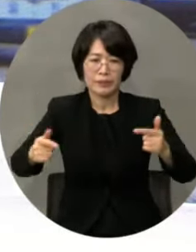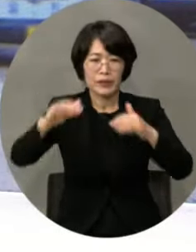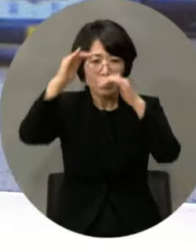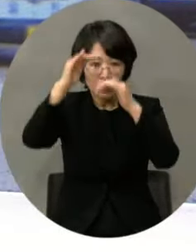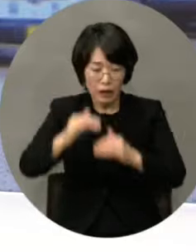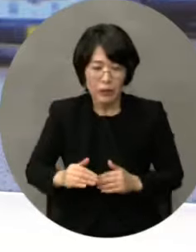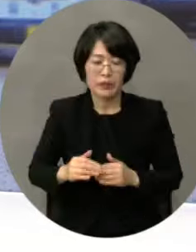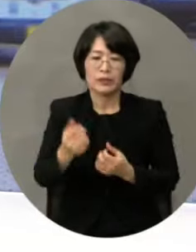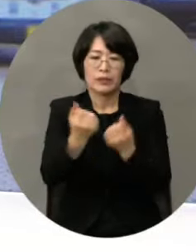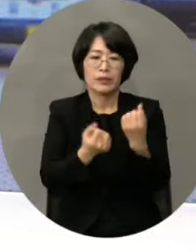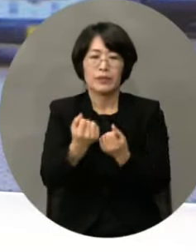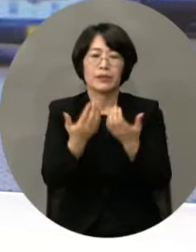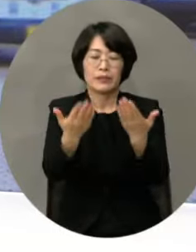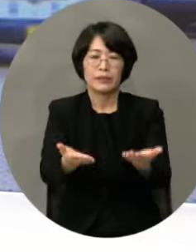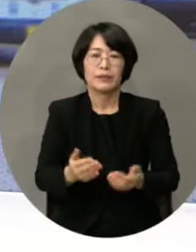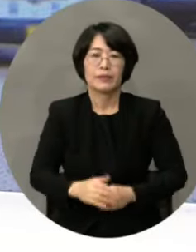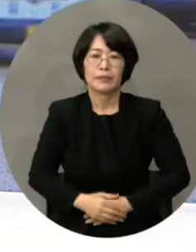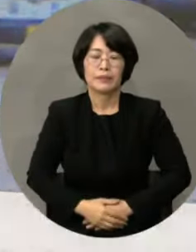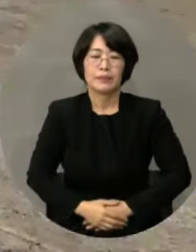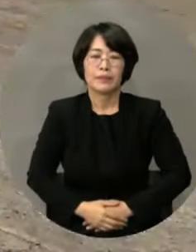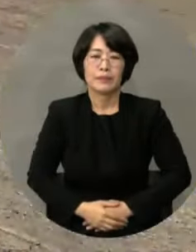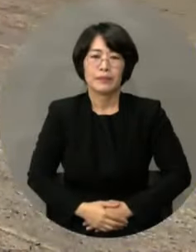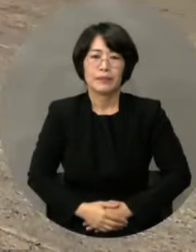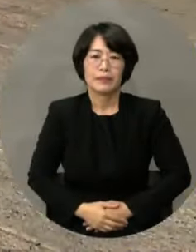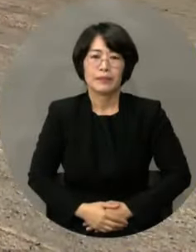내용을 김윤 기자가 정리했습니다.